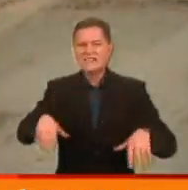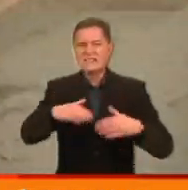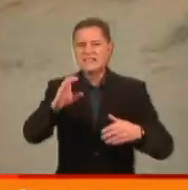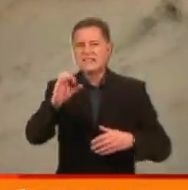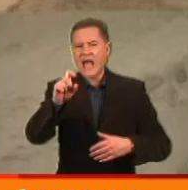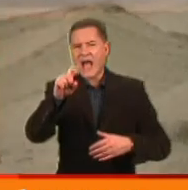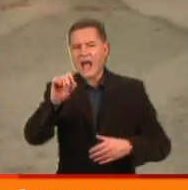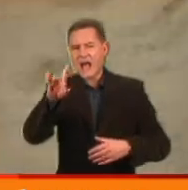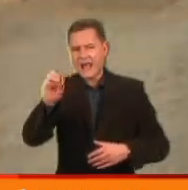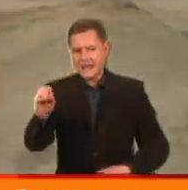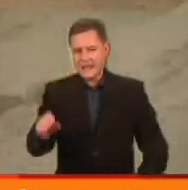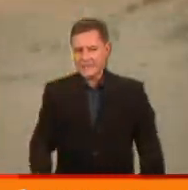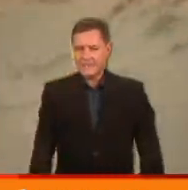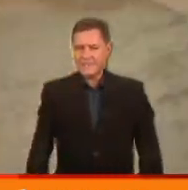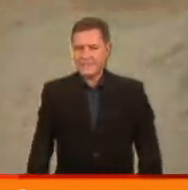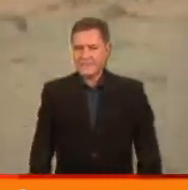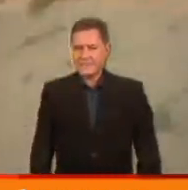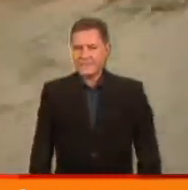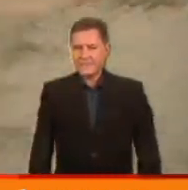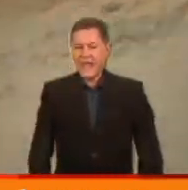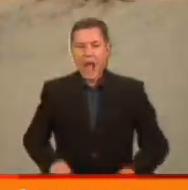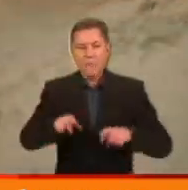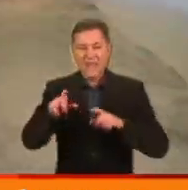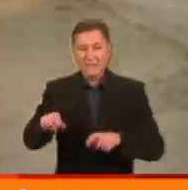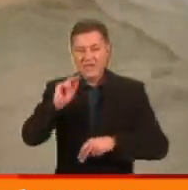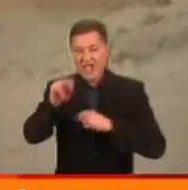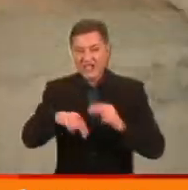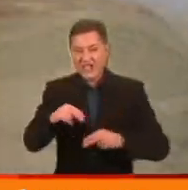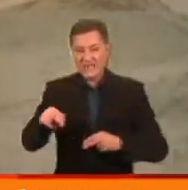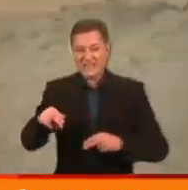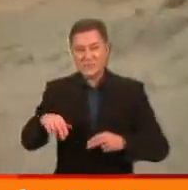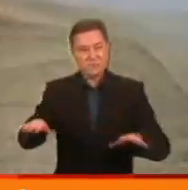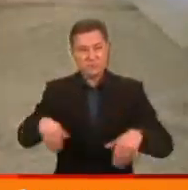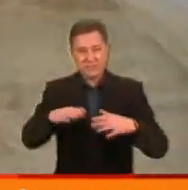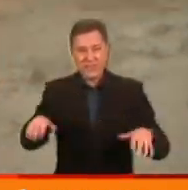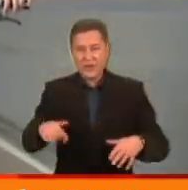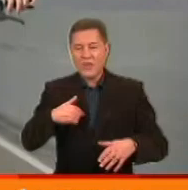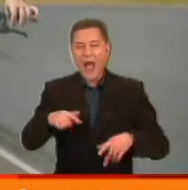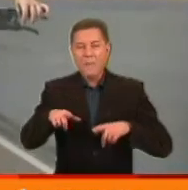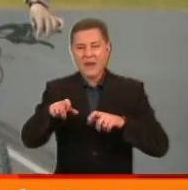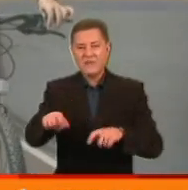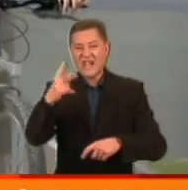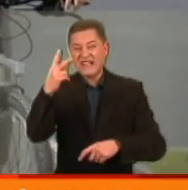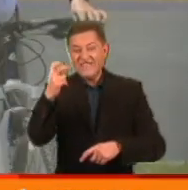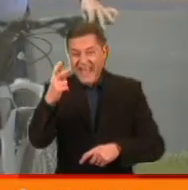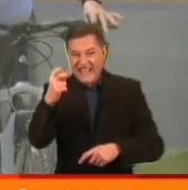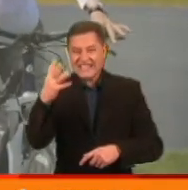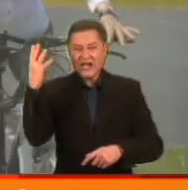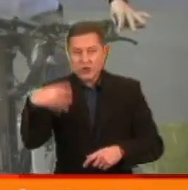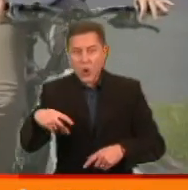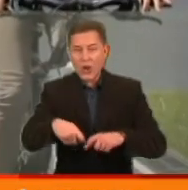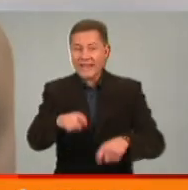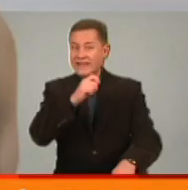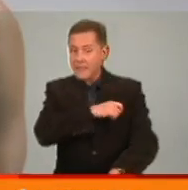Найкрутіша частина цього етапу – це перебіжати через горний хребет. Я пробіжав 240 кілометрів